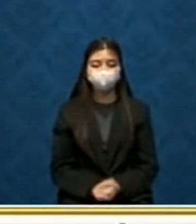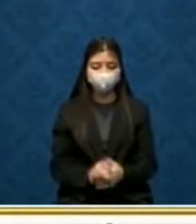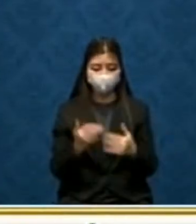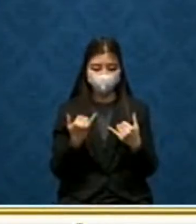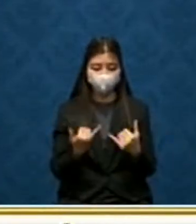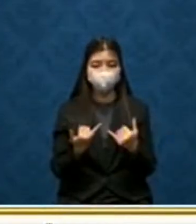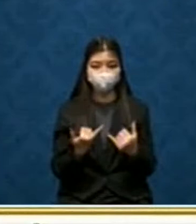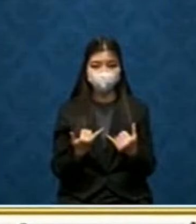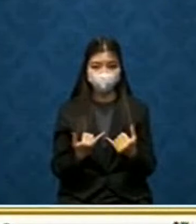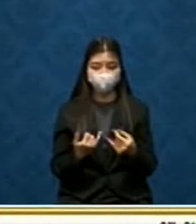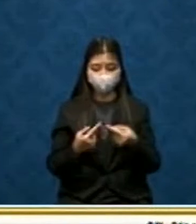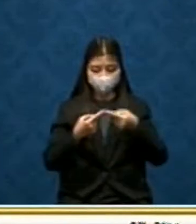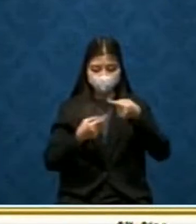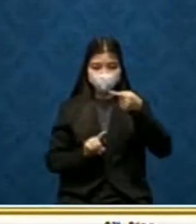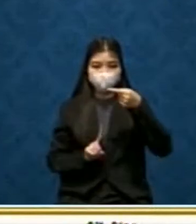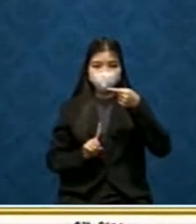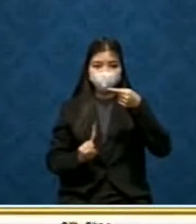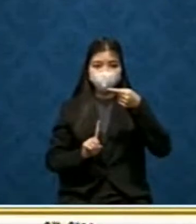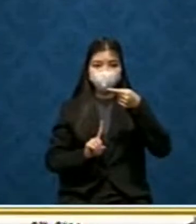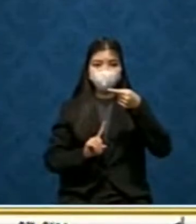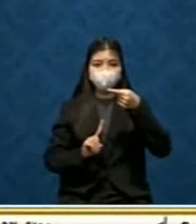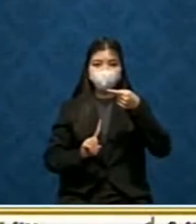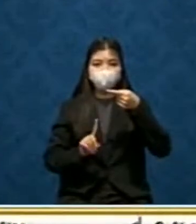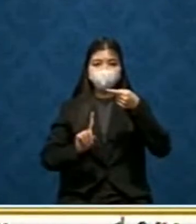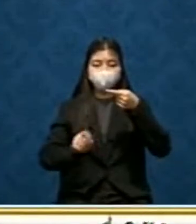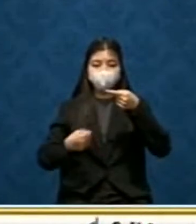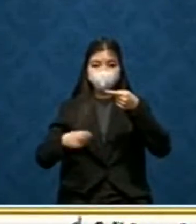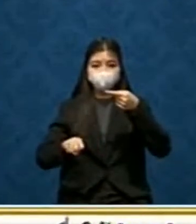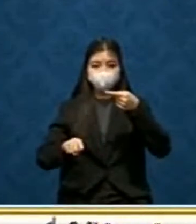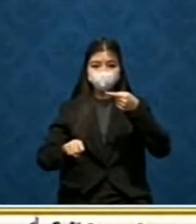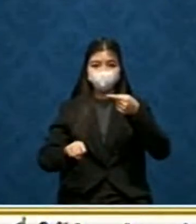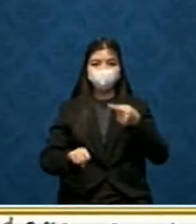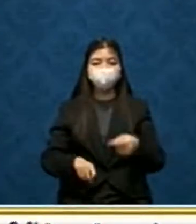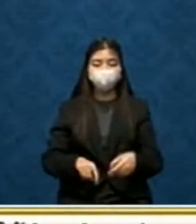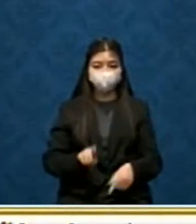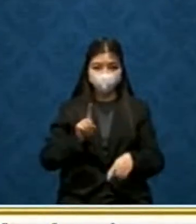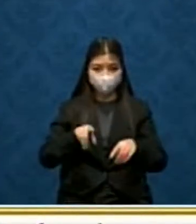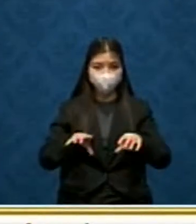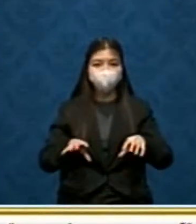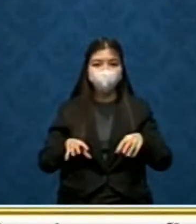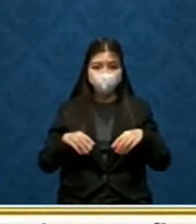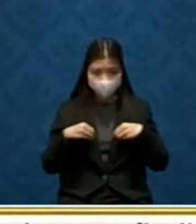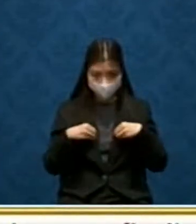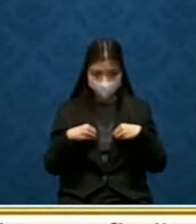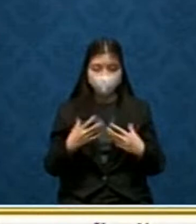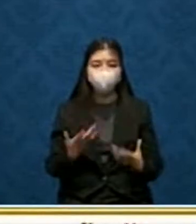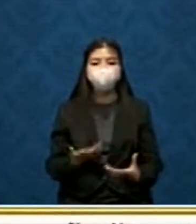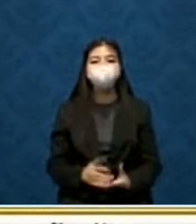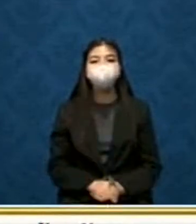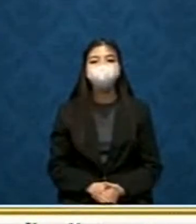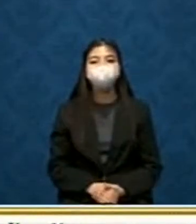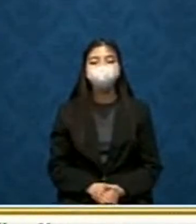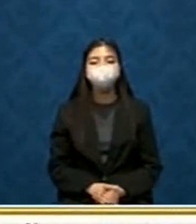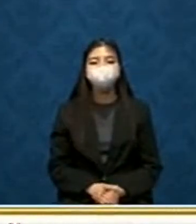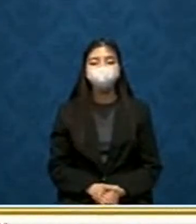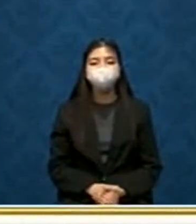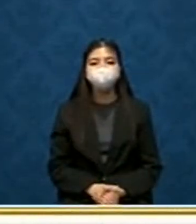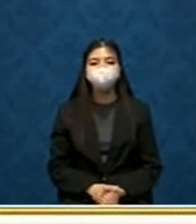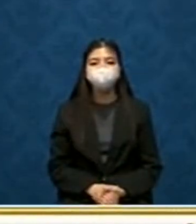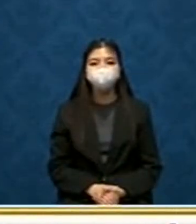วันนี้ 110 ที่ยิงแ่นี้ก็ยอมรบแลวนะไปเทียงใครได้ะแล้ว